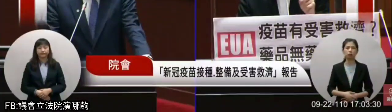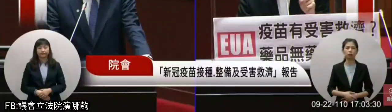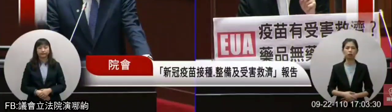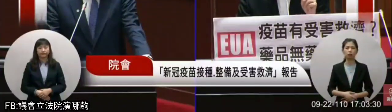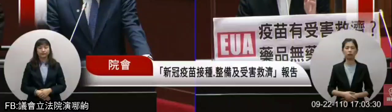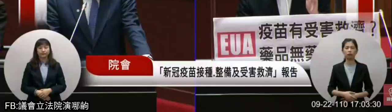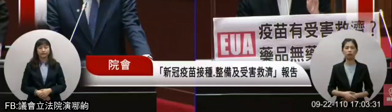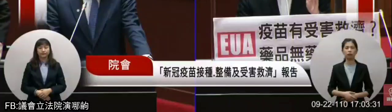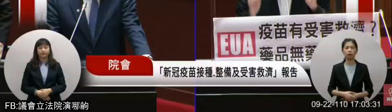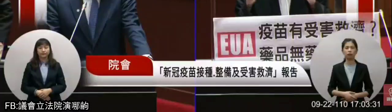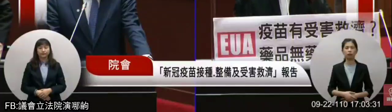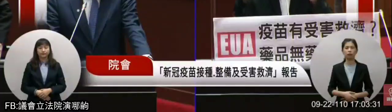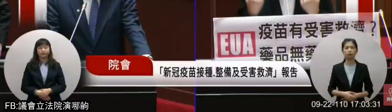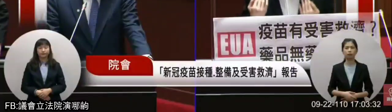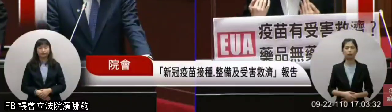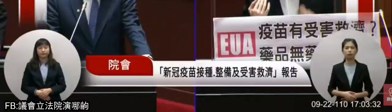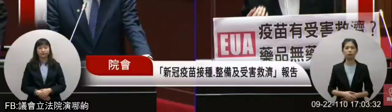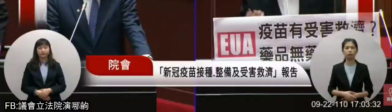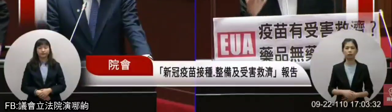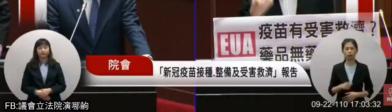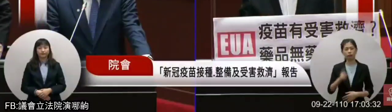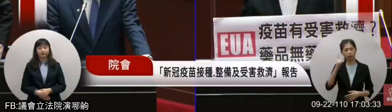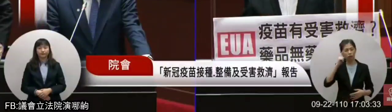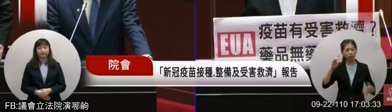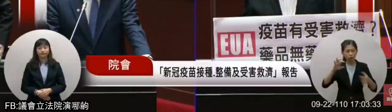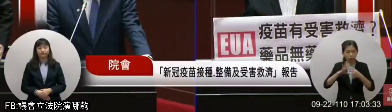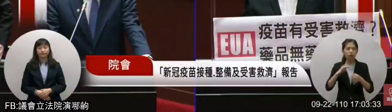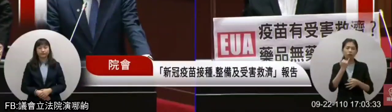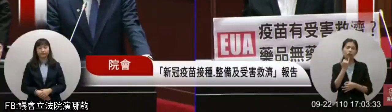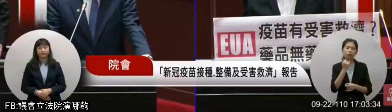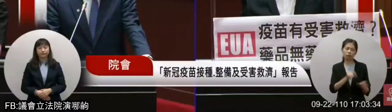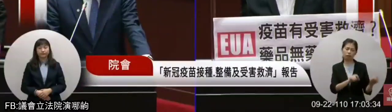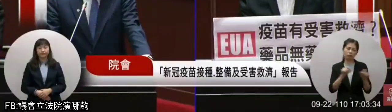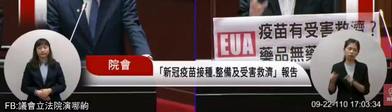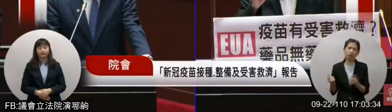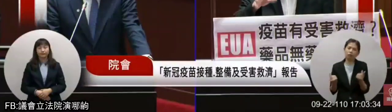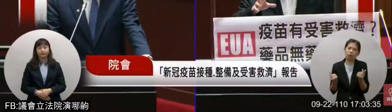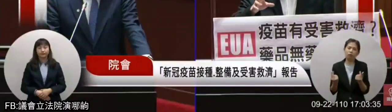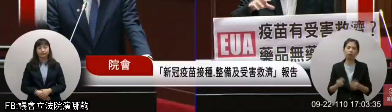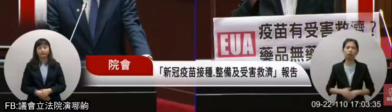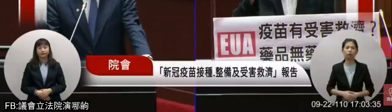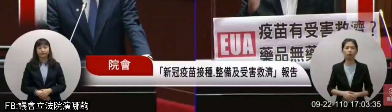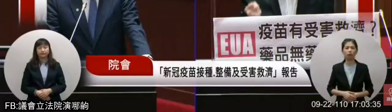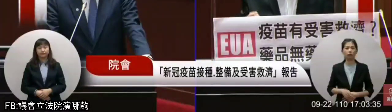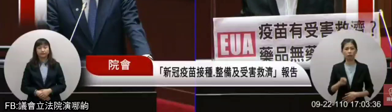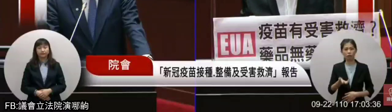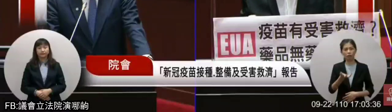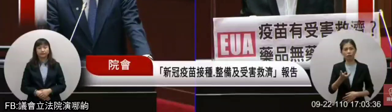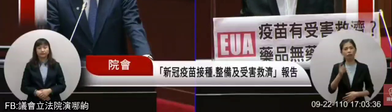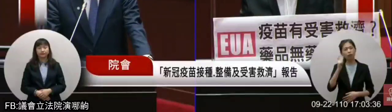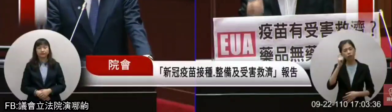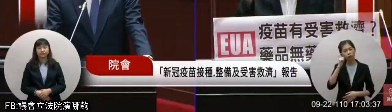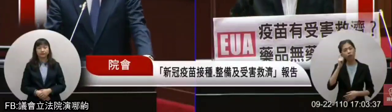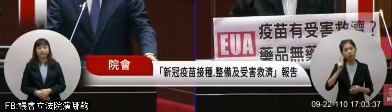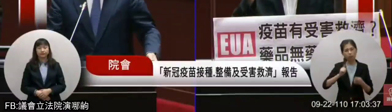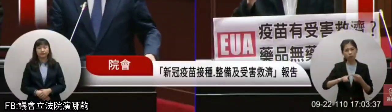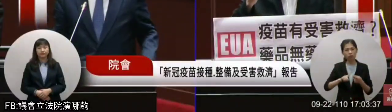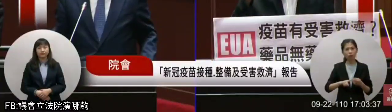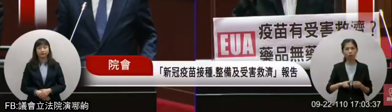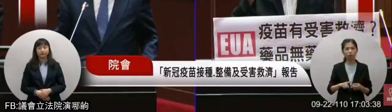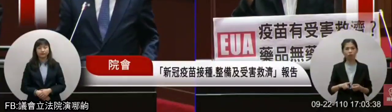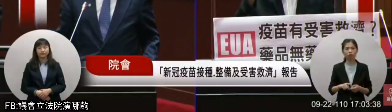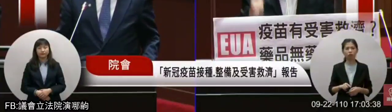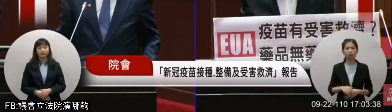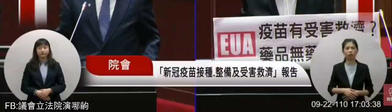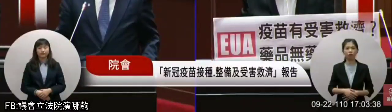好，这可以联想得到。但问题就来了，其实你刚顾虑也是对的，我们在